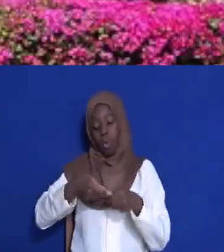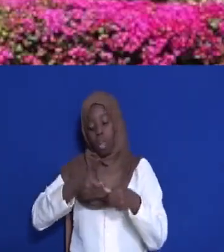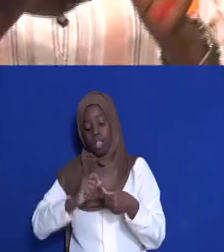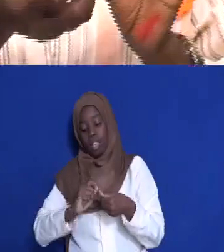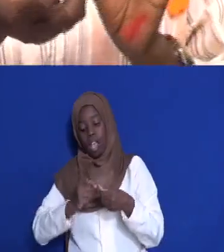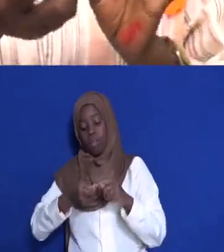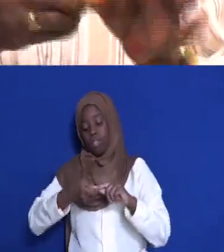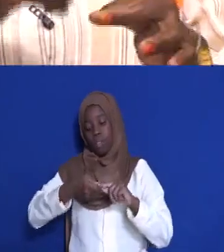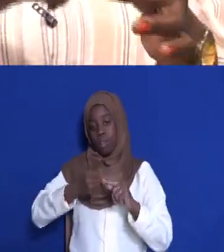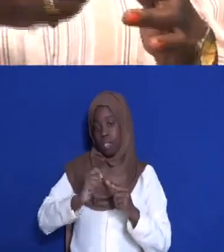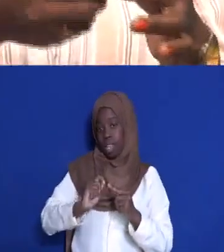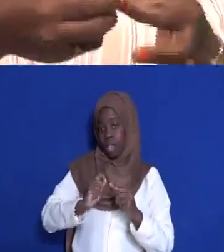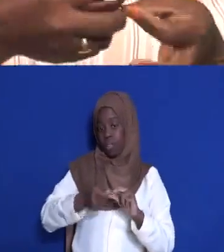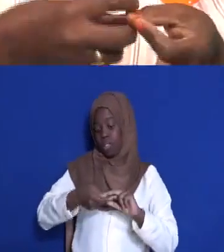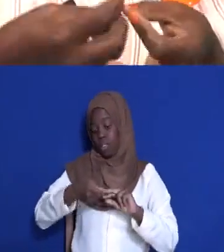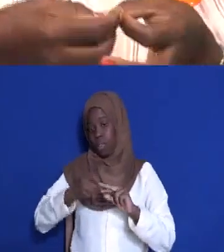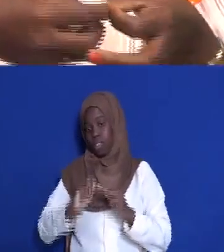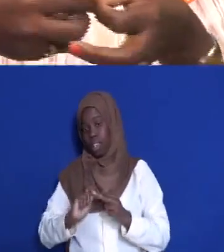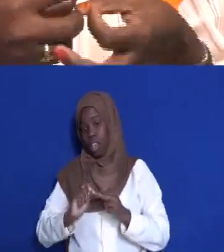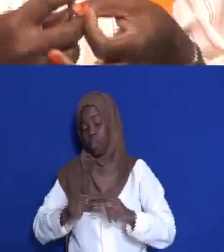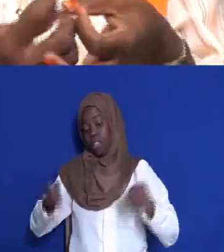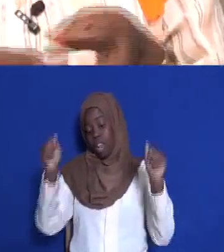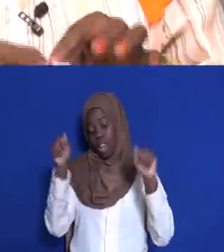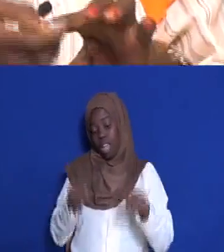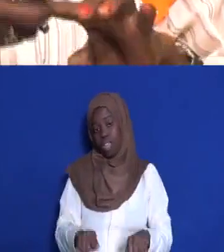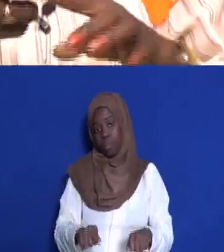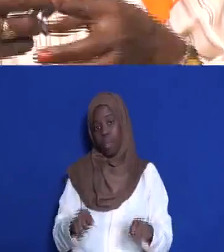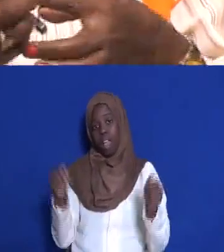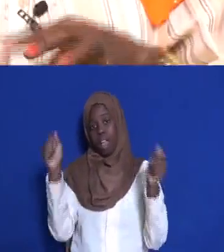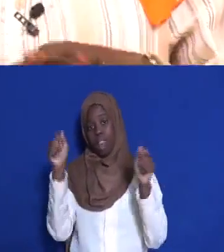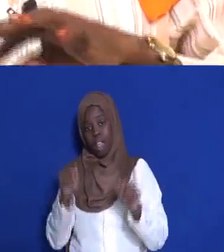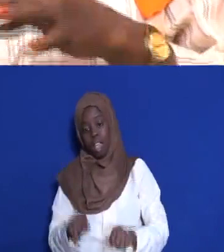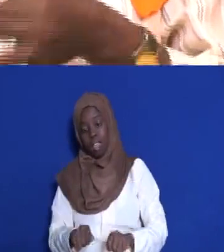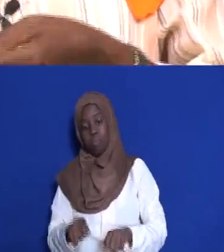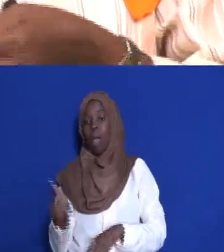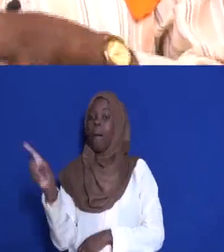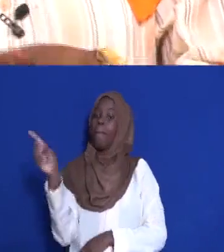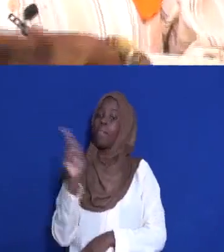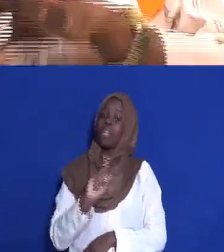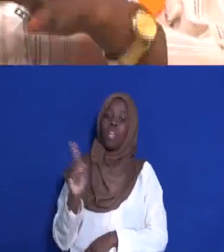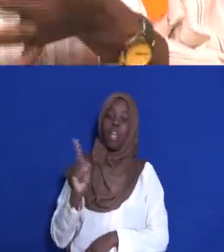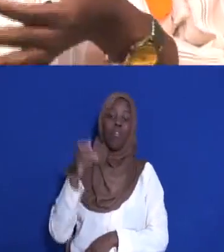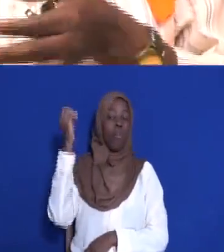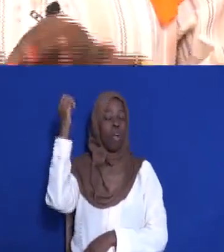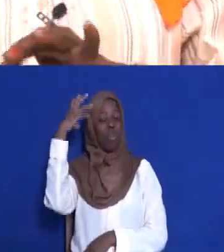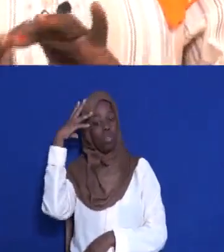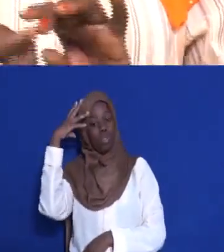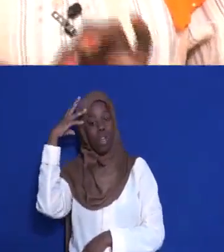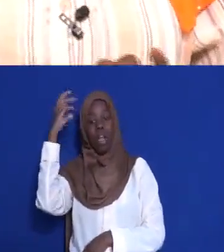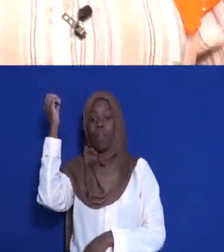magonjwa. Kata kucha lazima, lazima, lazima. Bila hivyo